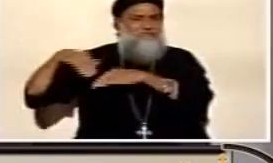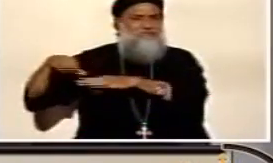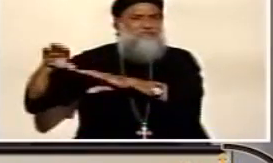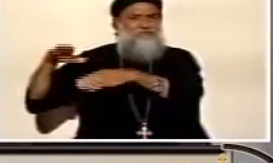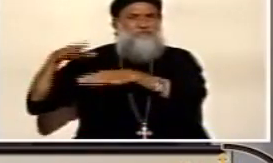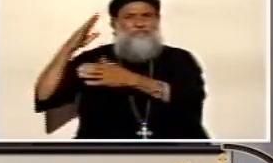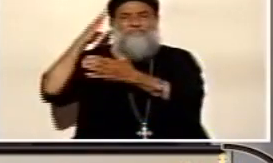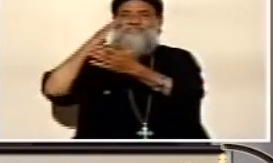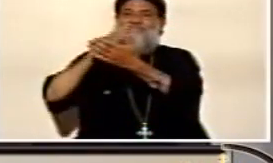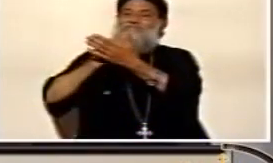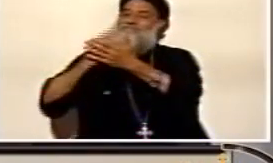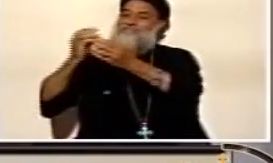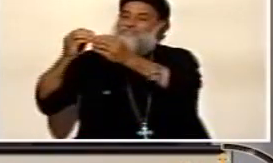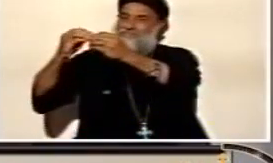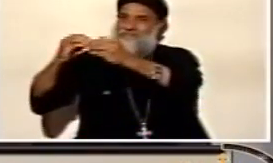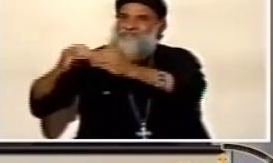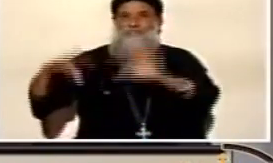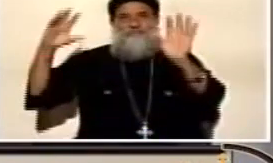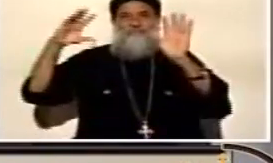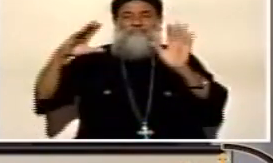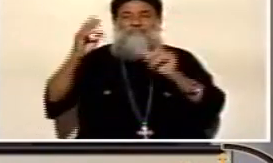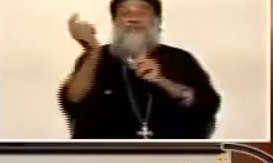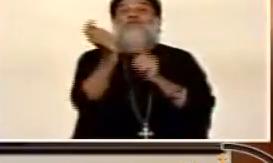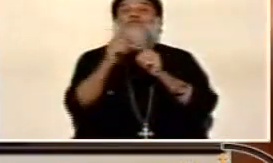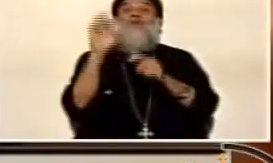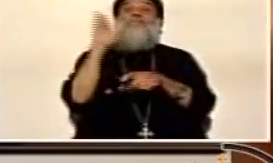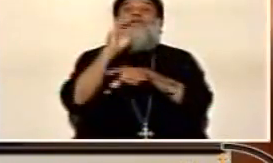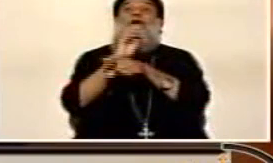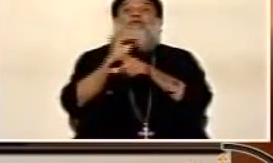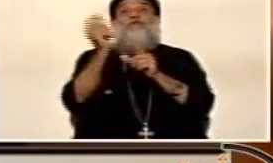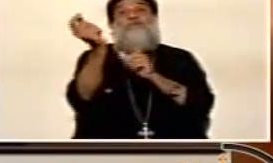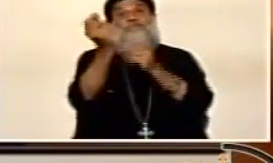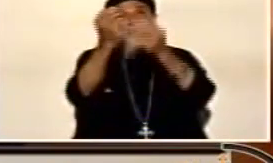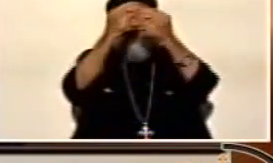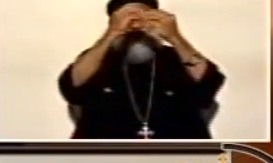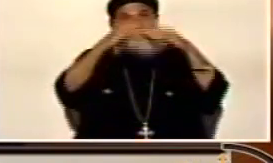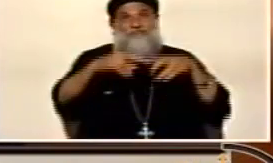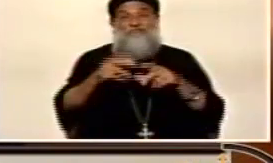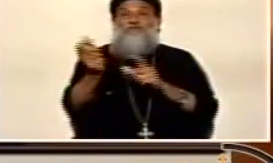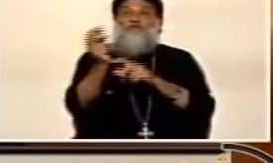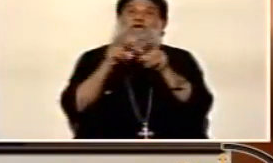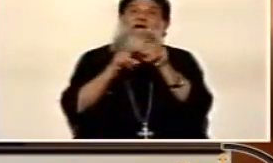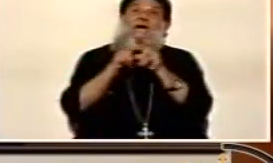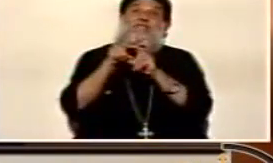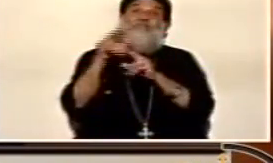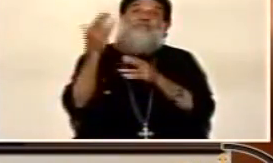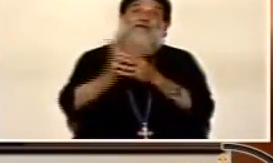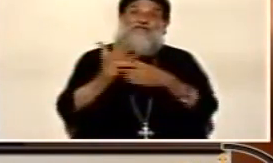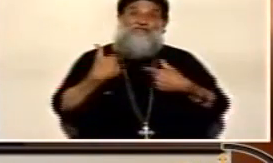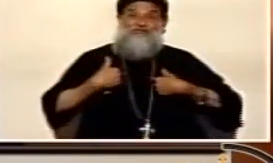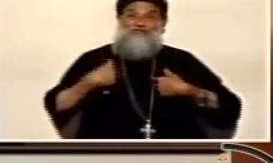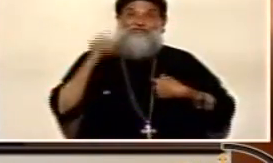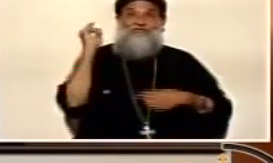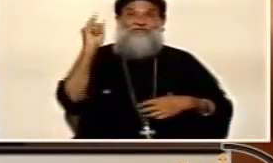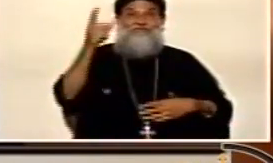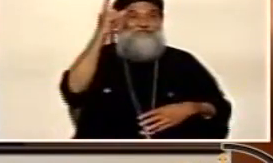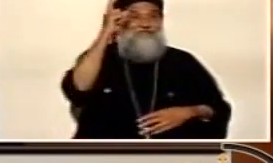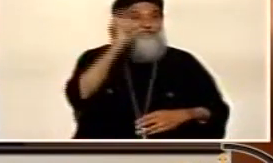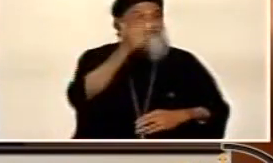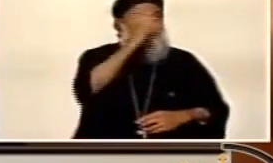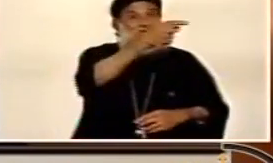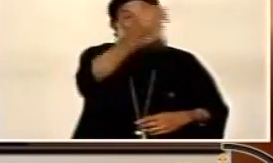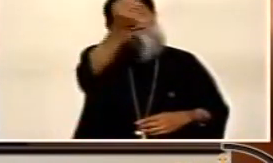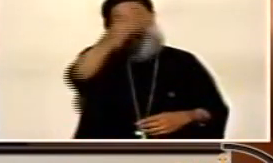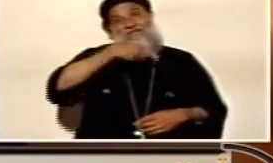هتألم كبشر. ما هو ده اللي حصل، إن السيد المسيح تألم، بس في آلامه